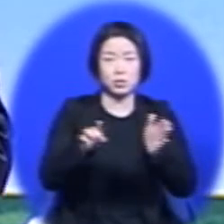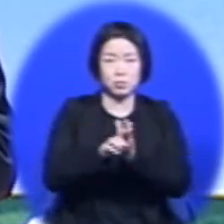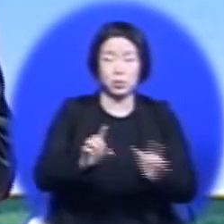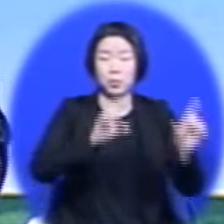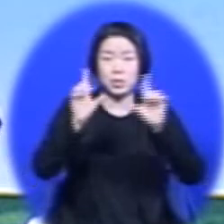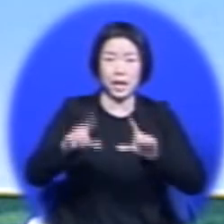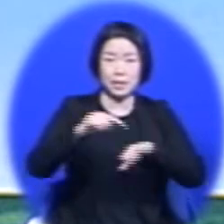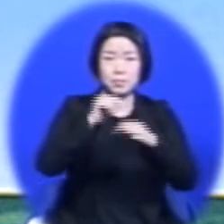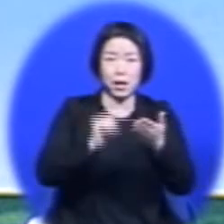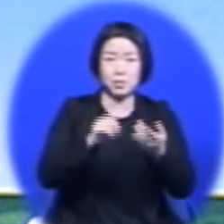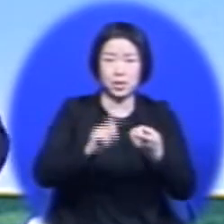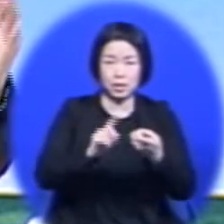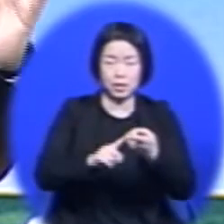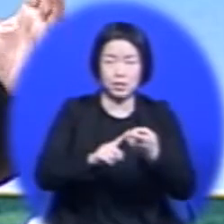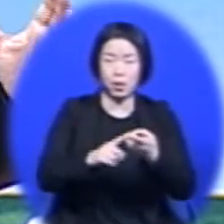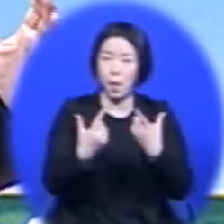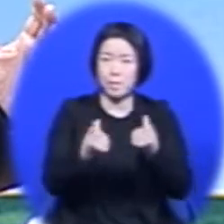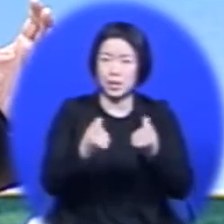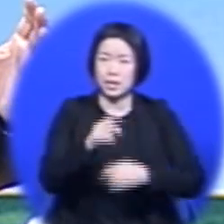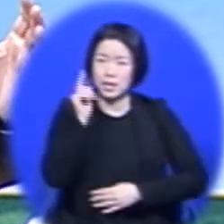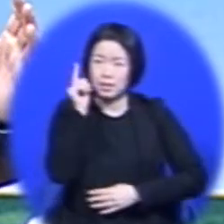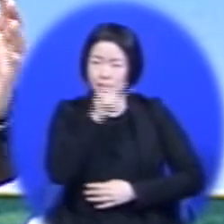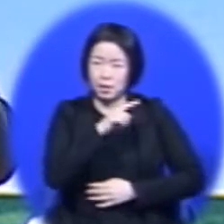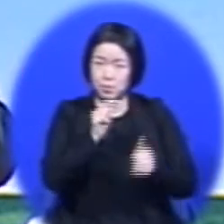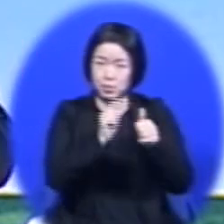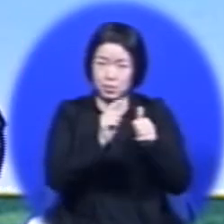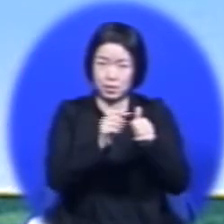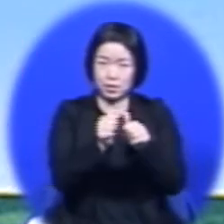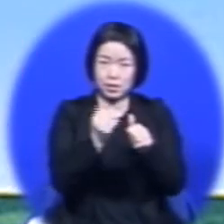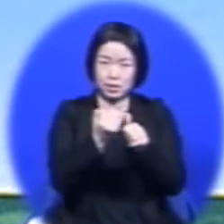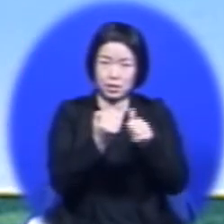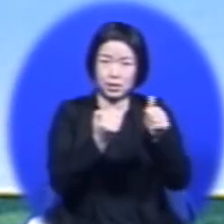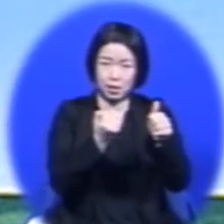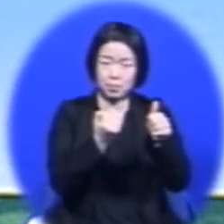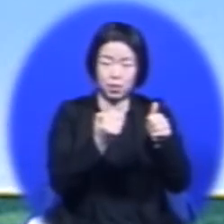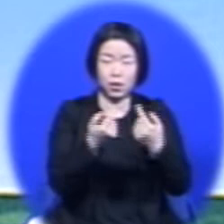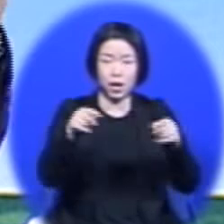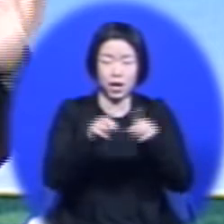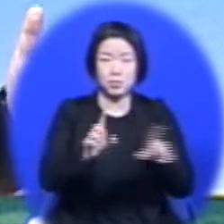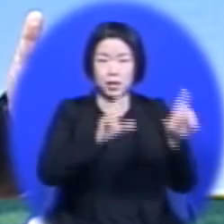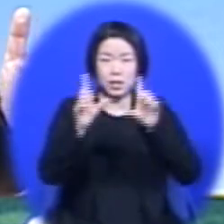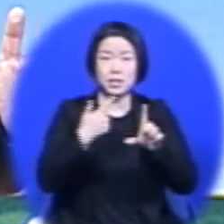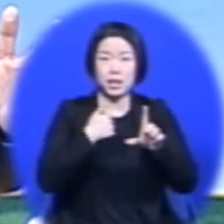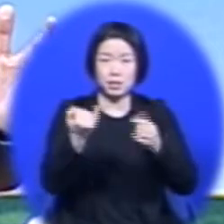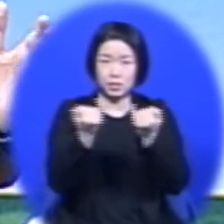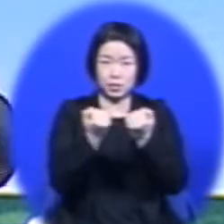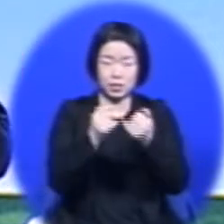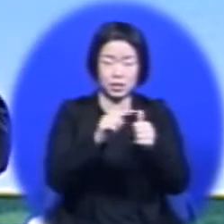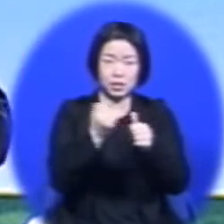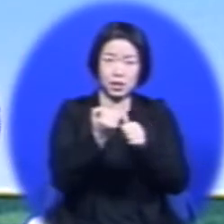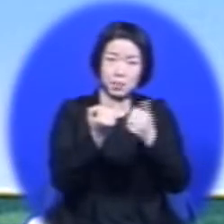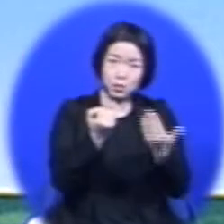심정을 마치 아주 나쁜 남편과 함께 살던 여인이 그 남편이 죽고